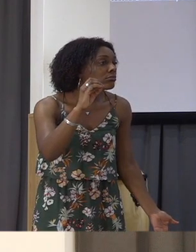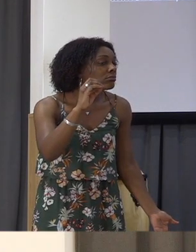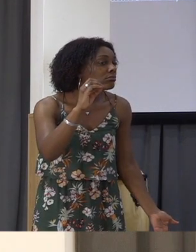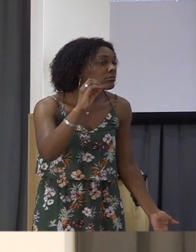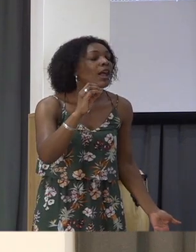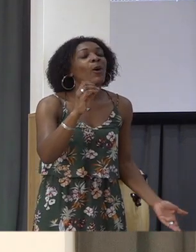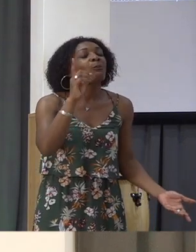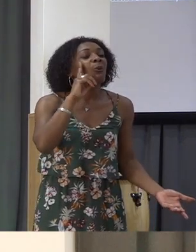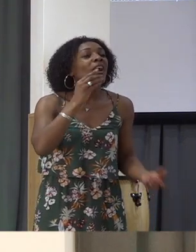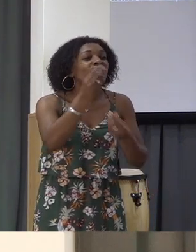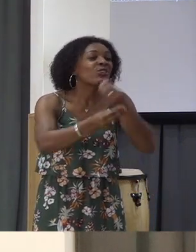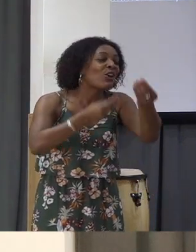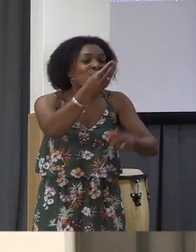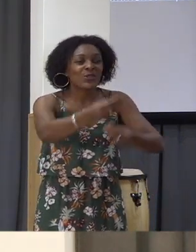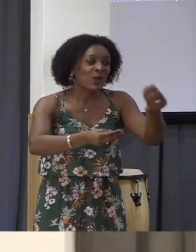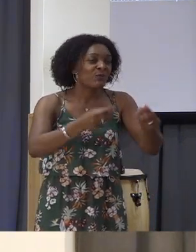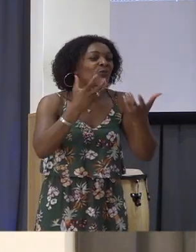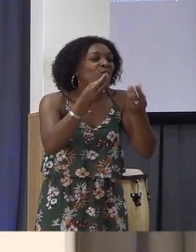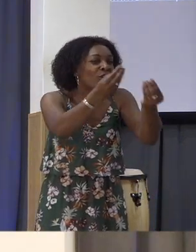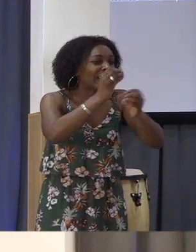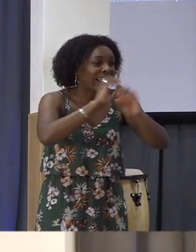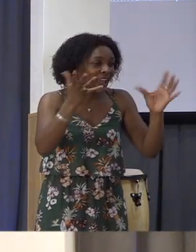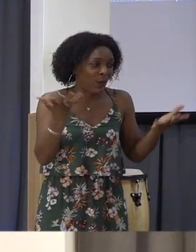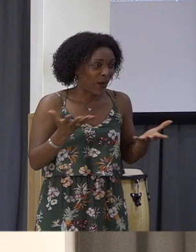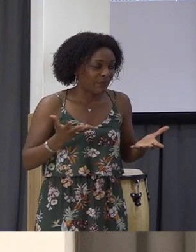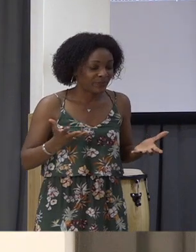Qu'est-ce que j'essaie de nous faire comprendre en fait?